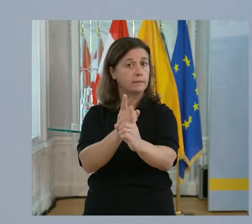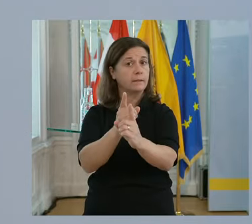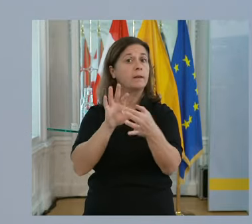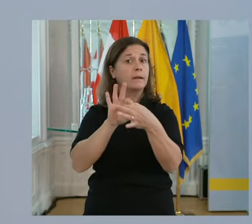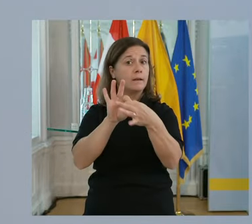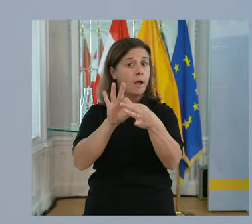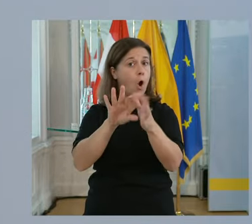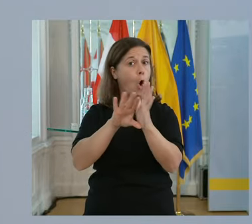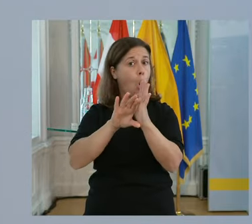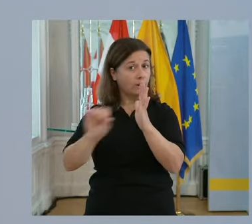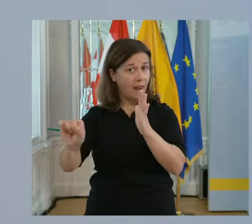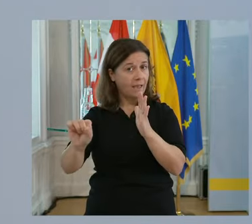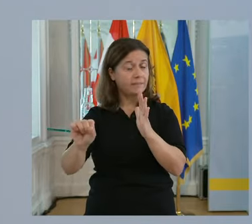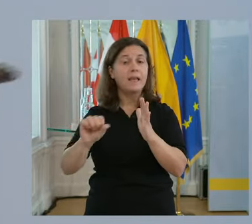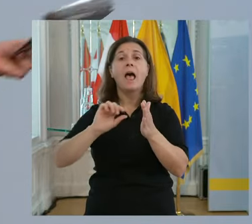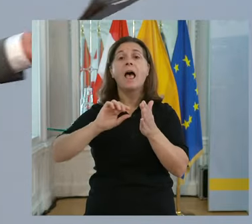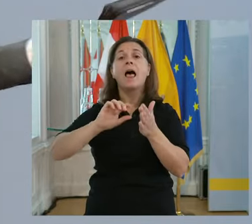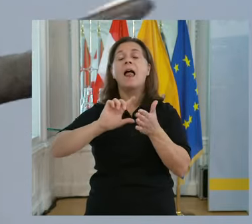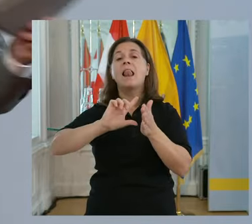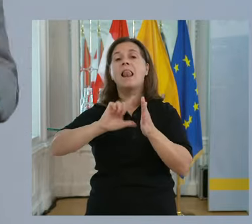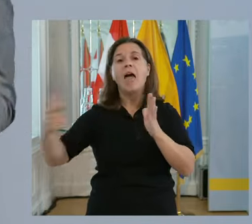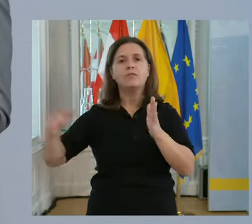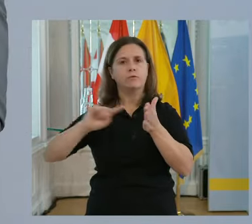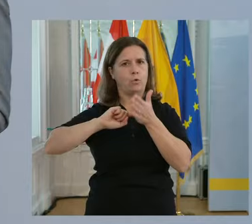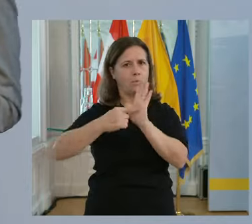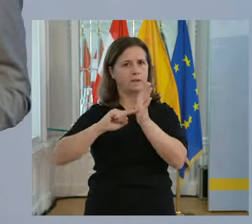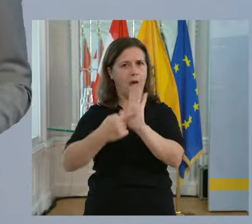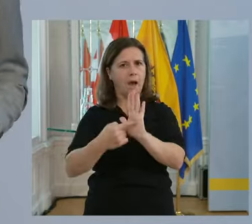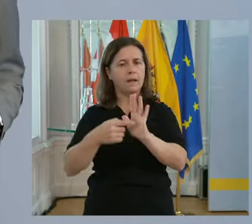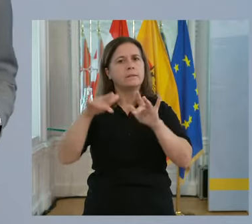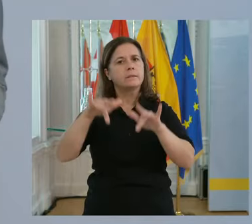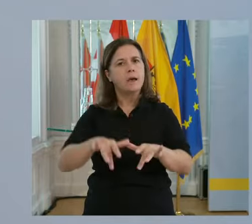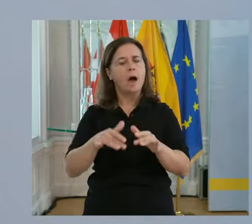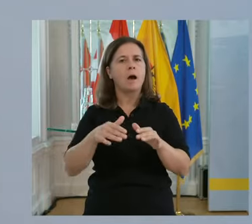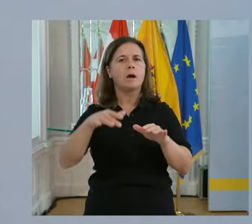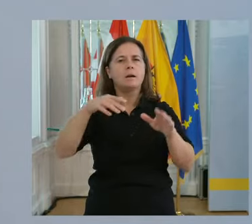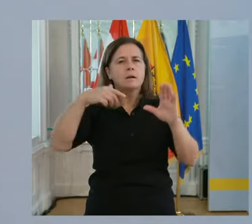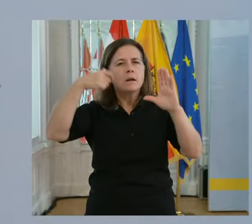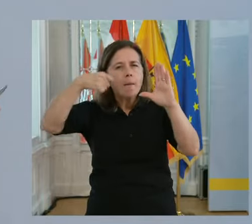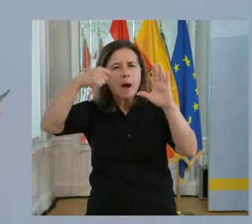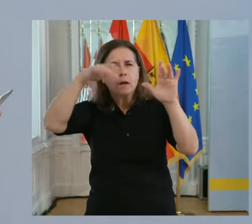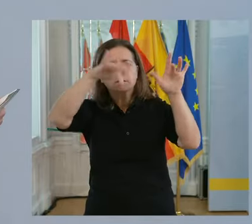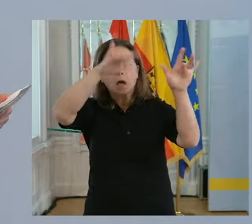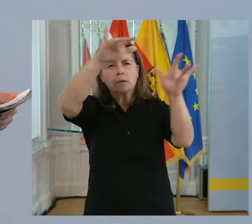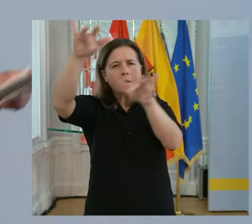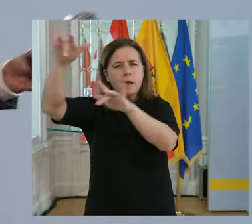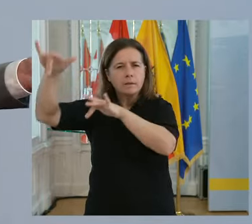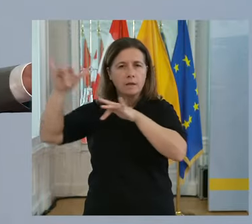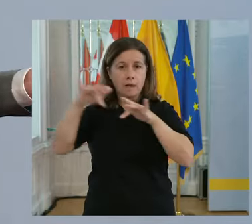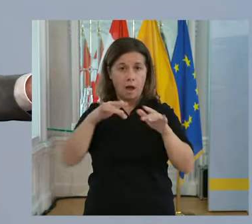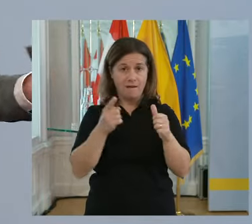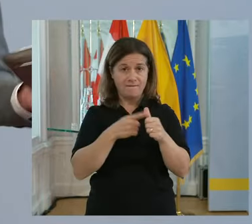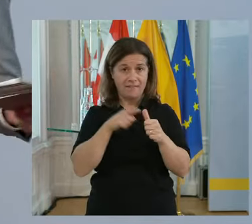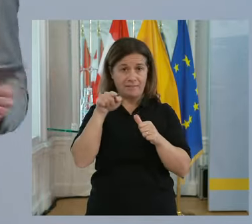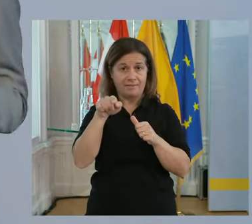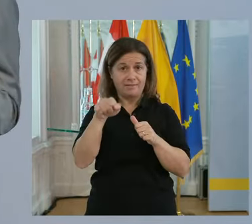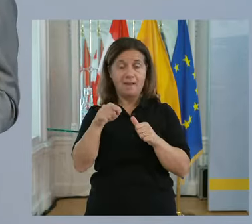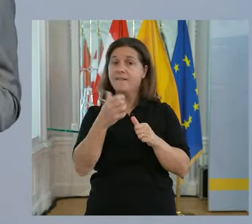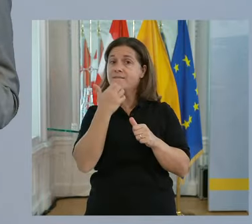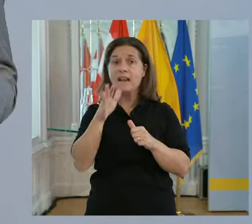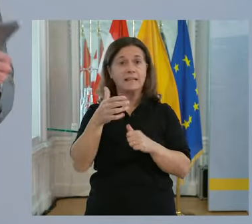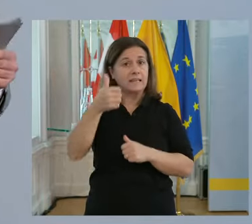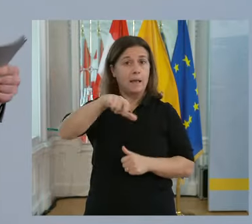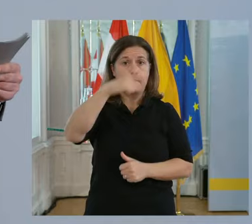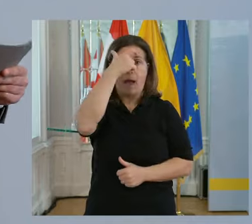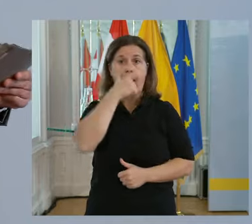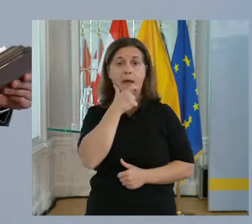diese Veranstaltung wird live übertragen. Sie sehen hier doch eine Reihe von Kameras. Sollten Sie auf diesen nicht drauf sein